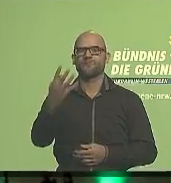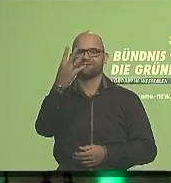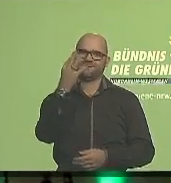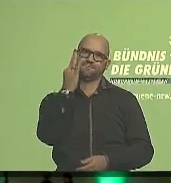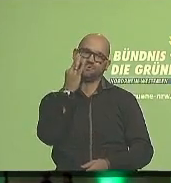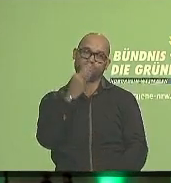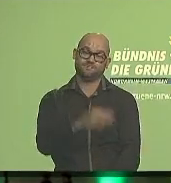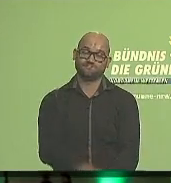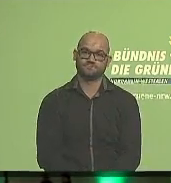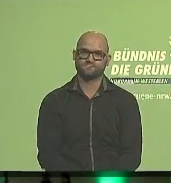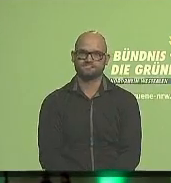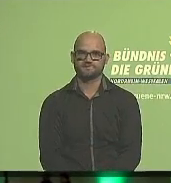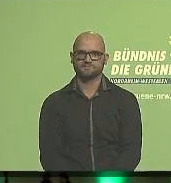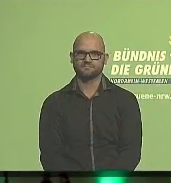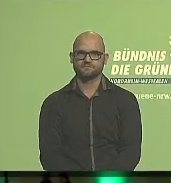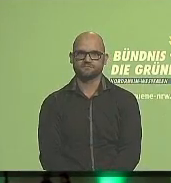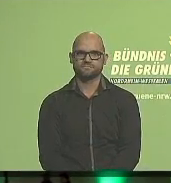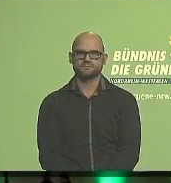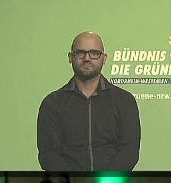4 Minuten.